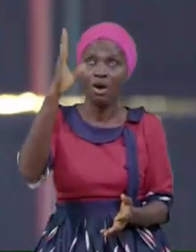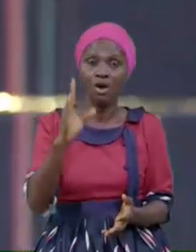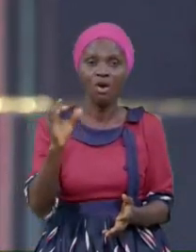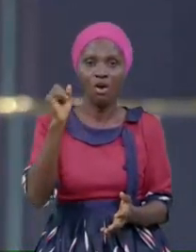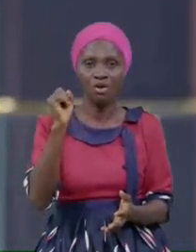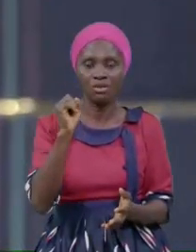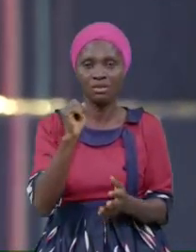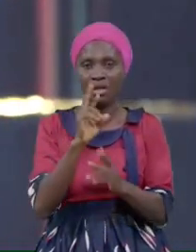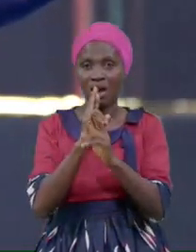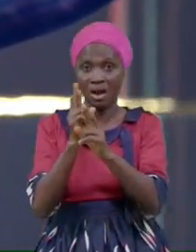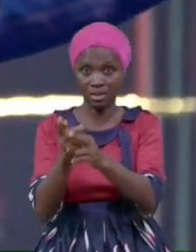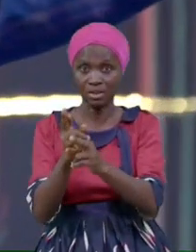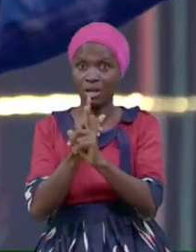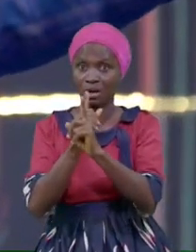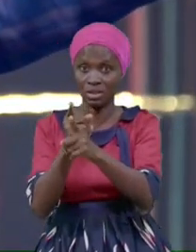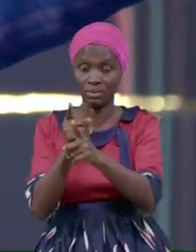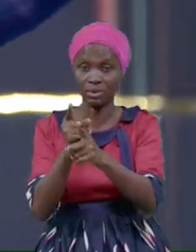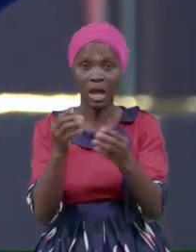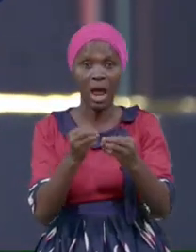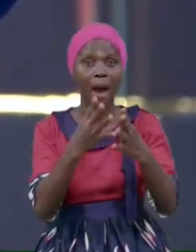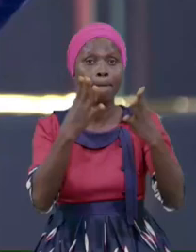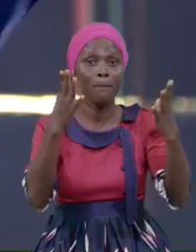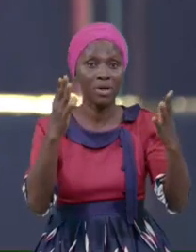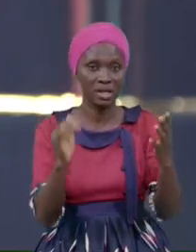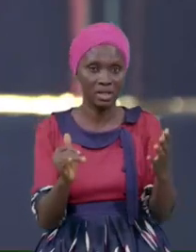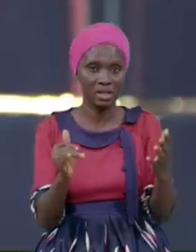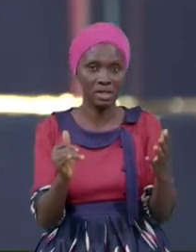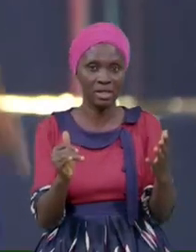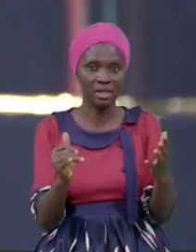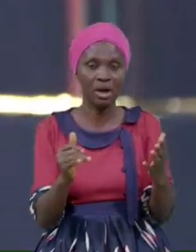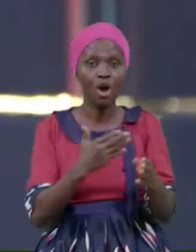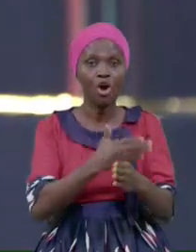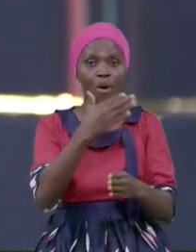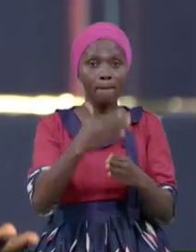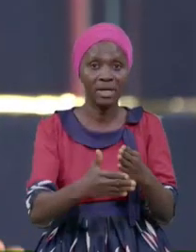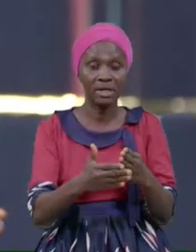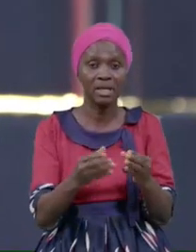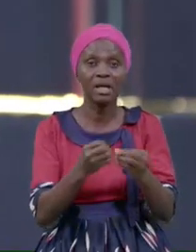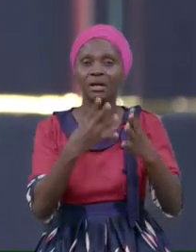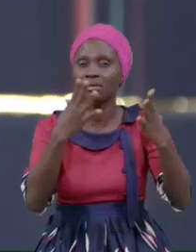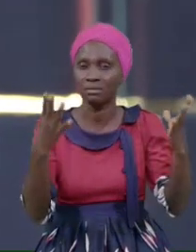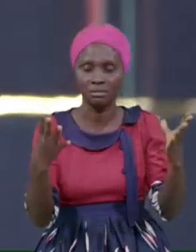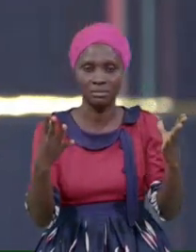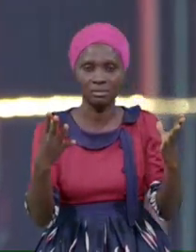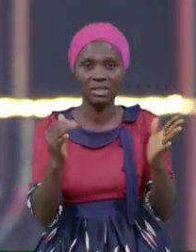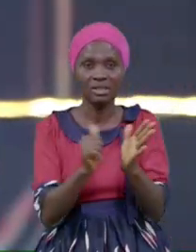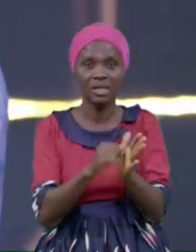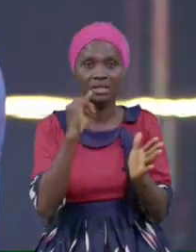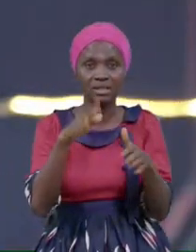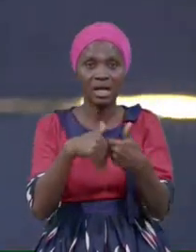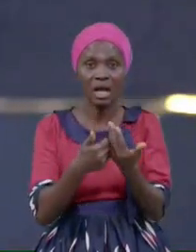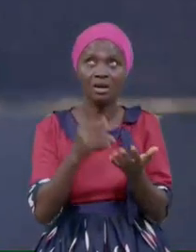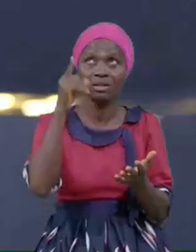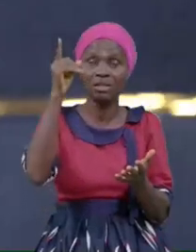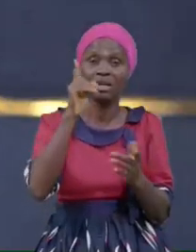La réponse de Dieu, Dieu répond abondamment et complètement. C'est comme ça il répond quand tu